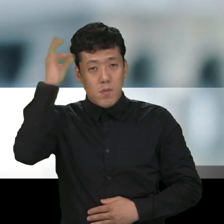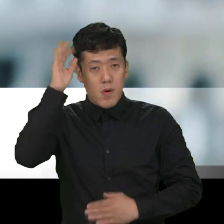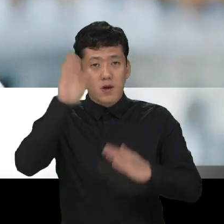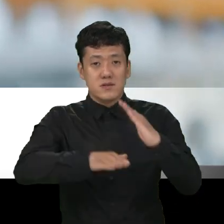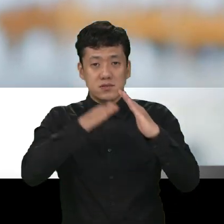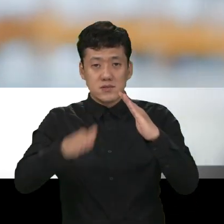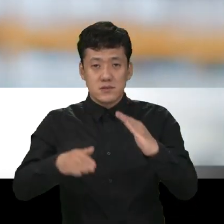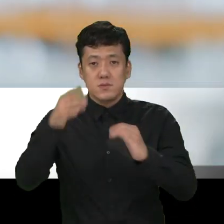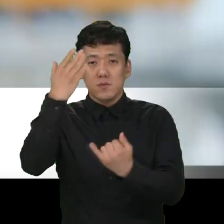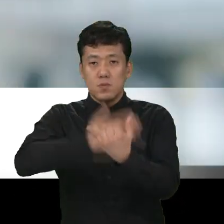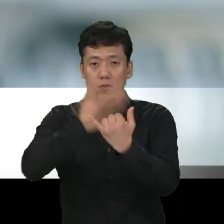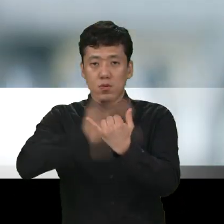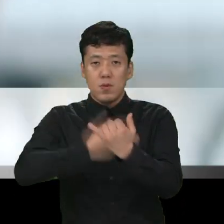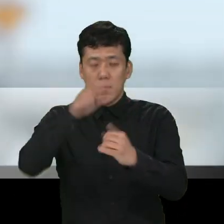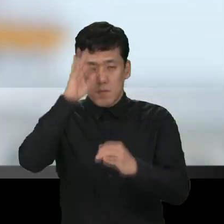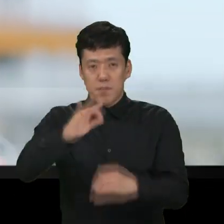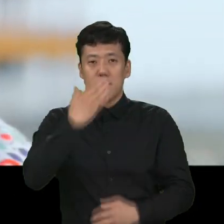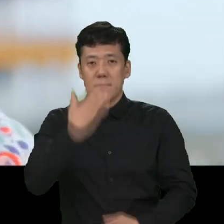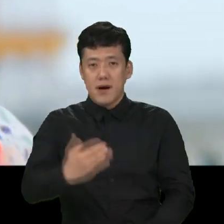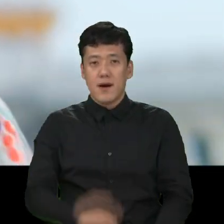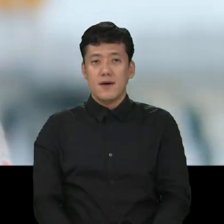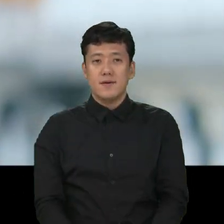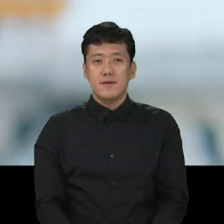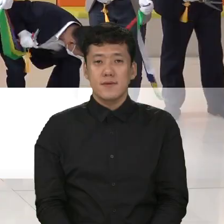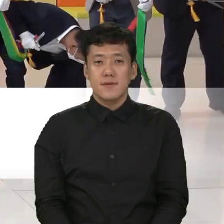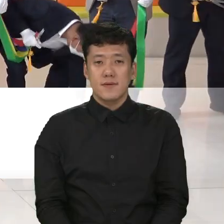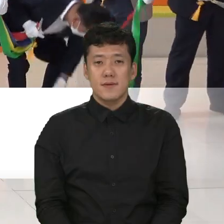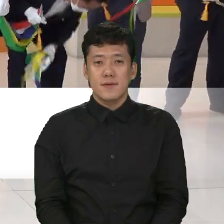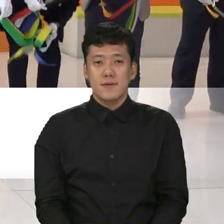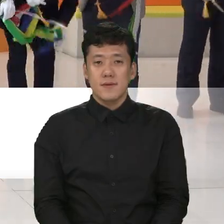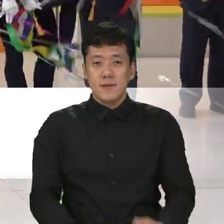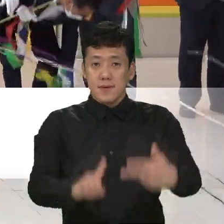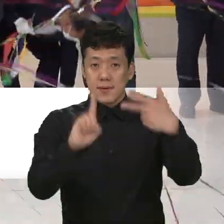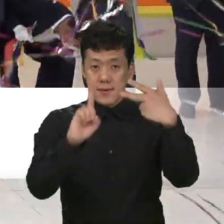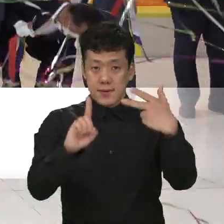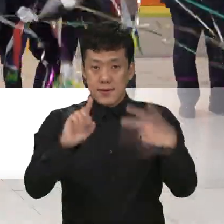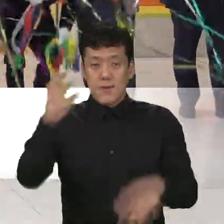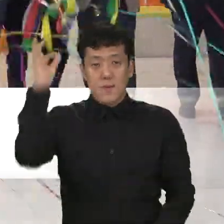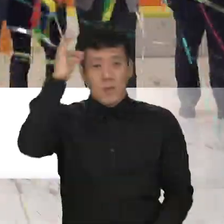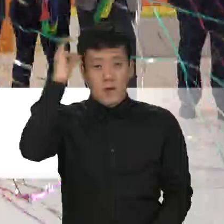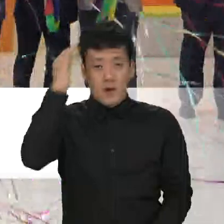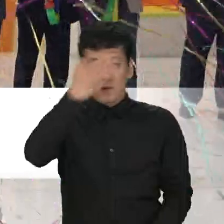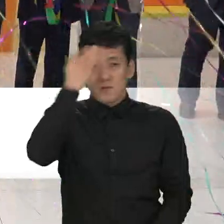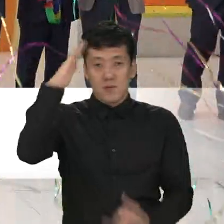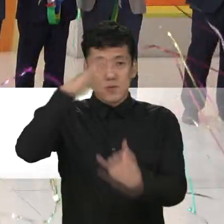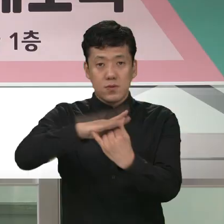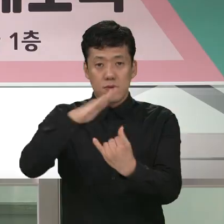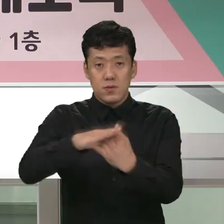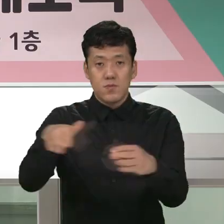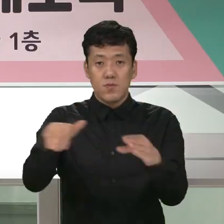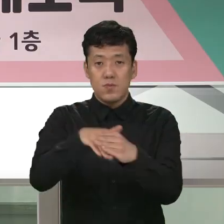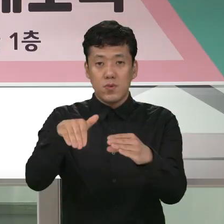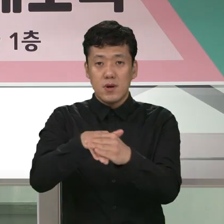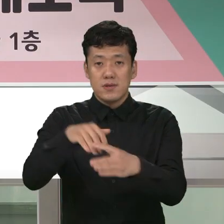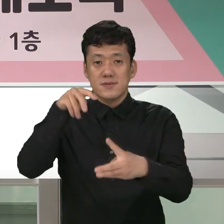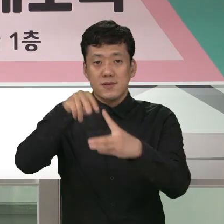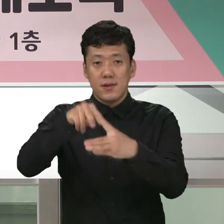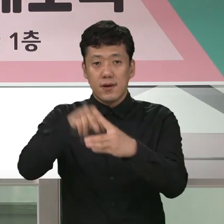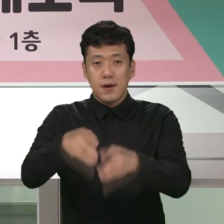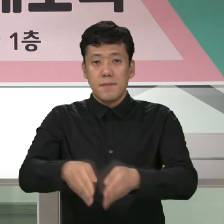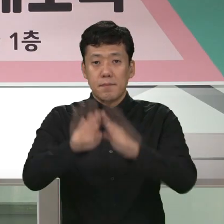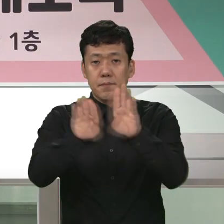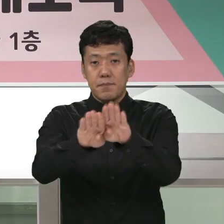공식 유튜브 채널에서 시청할 수 있습니다 7월 1일 포항시 청소년 성문화센터 가